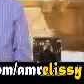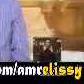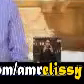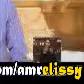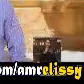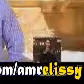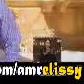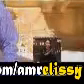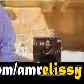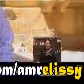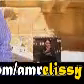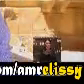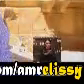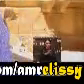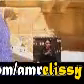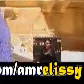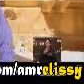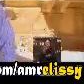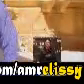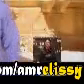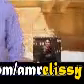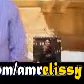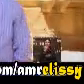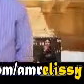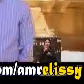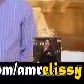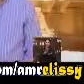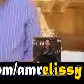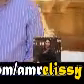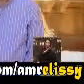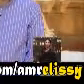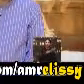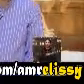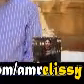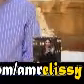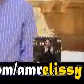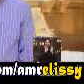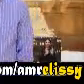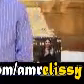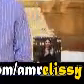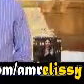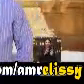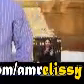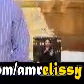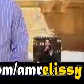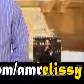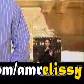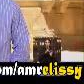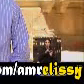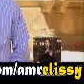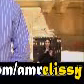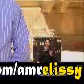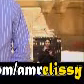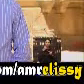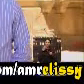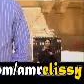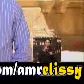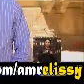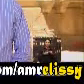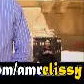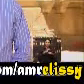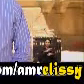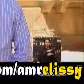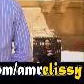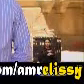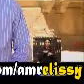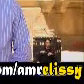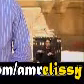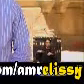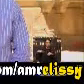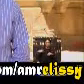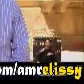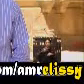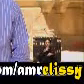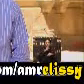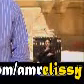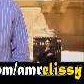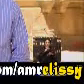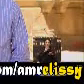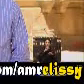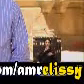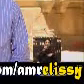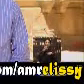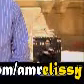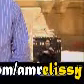الناس قالت واشتكت وشكاوى الناس بسيطه ومطالبهم ابسط، واحنا كمان هنقول اللي الناس ما قالتوش. الحكومه